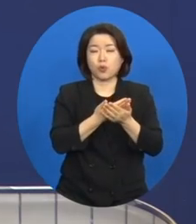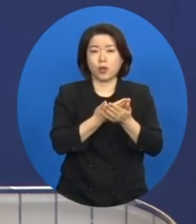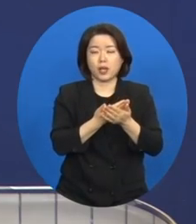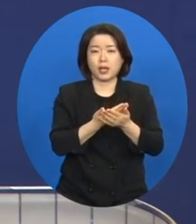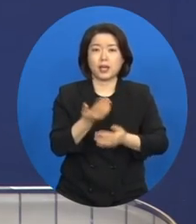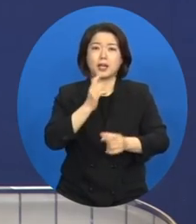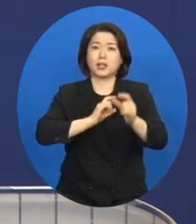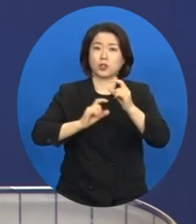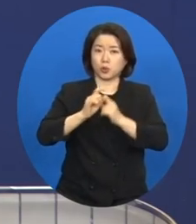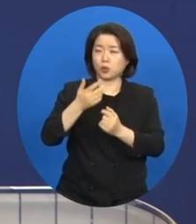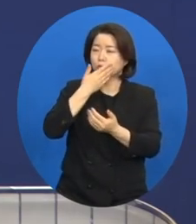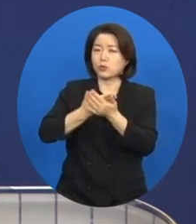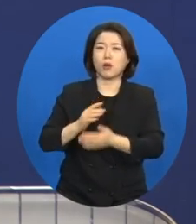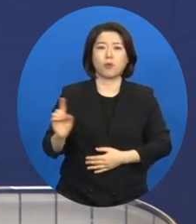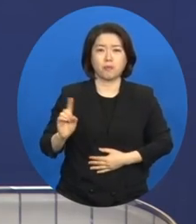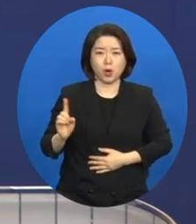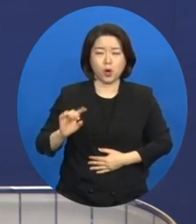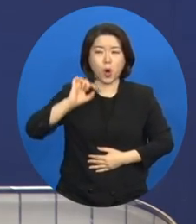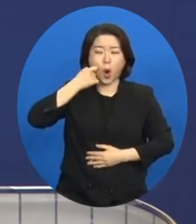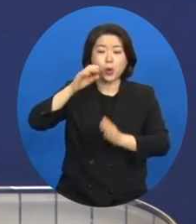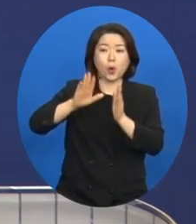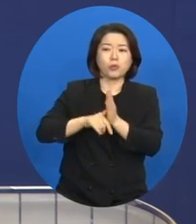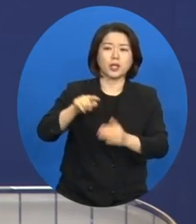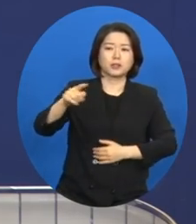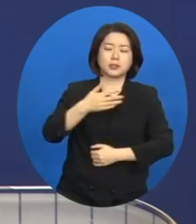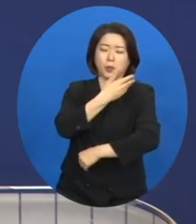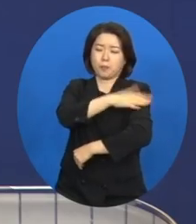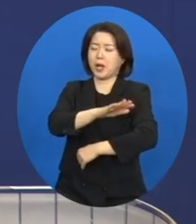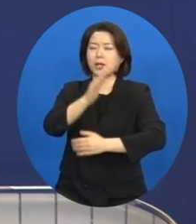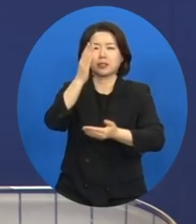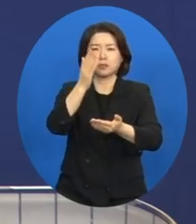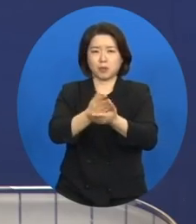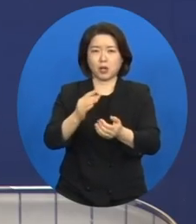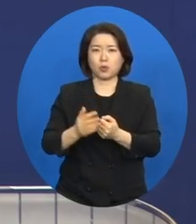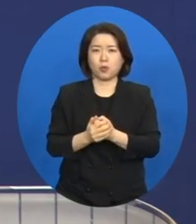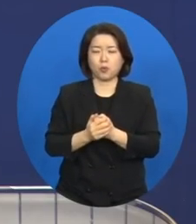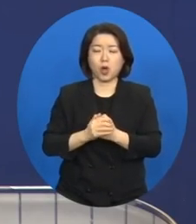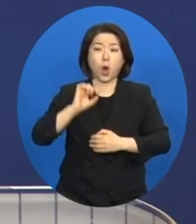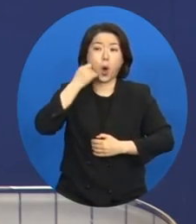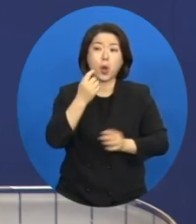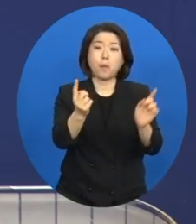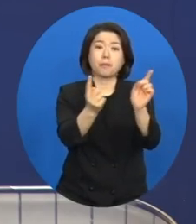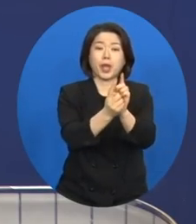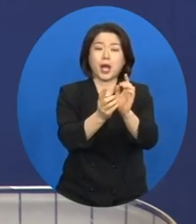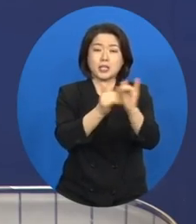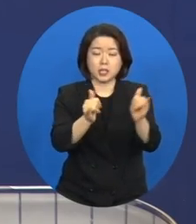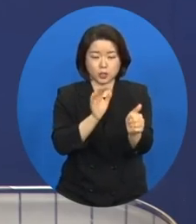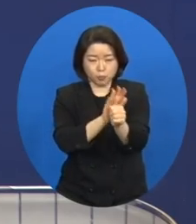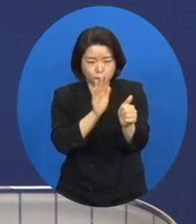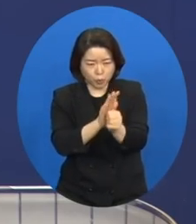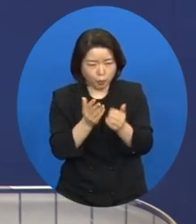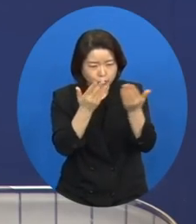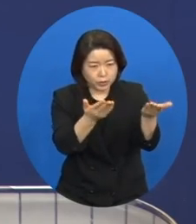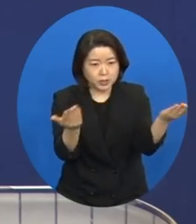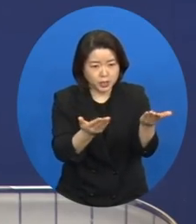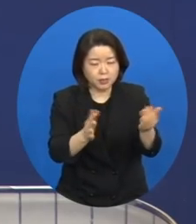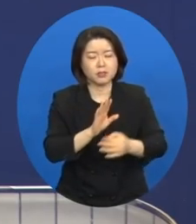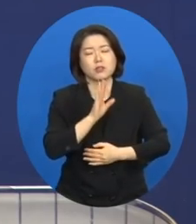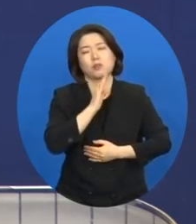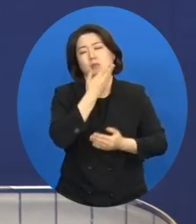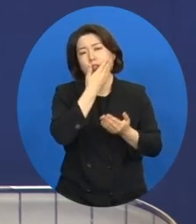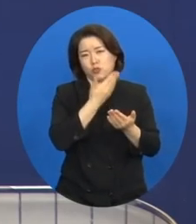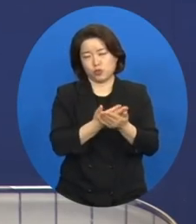중요한 것은 어려운 시기에 그들을 외면하지 말고 어려움을 당한 이들을 돕는 일, 참으로 중요합니다.